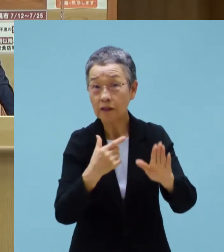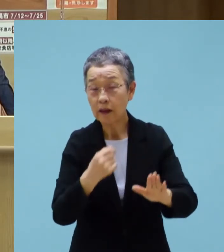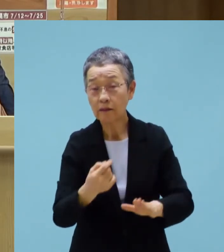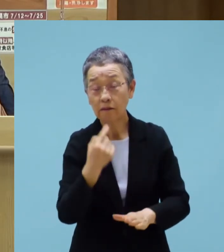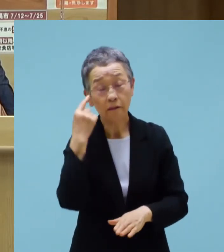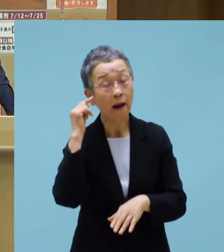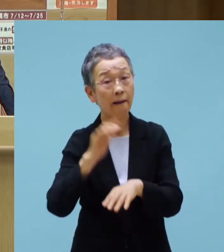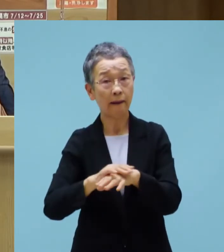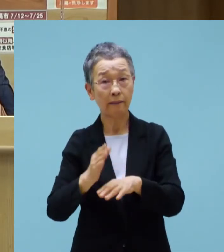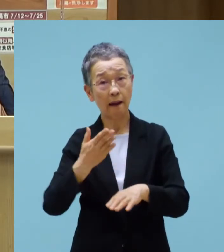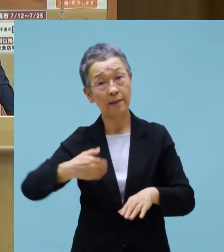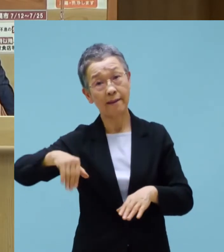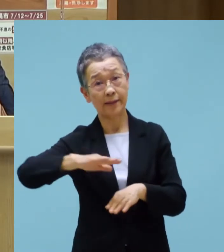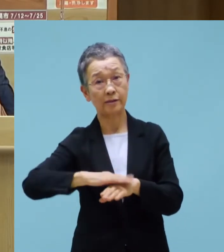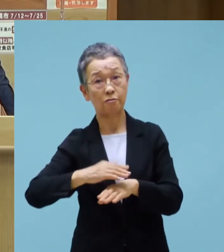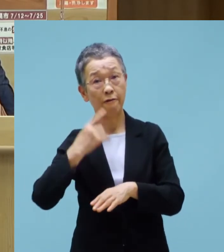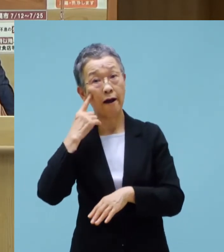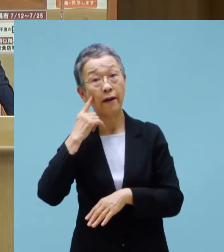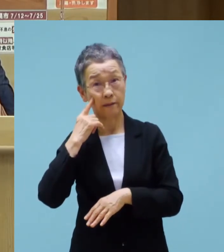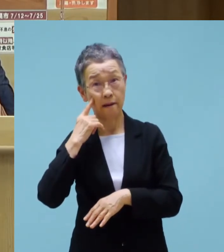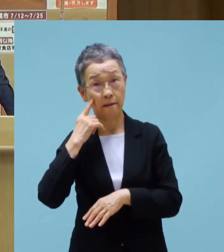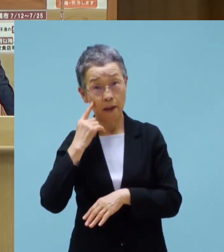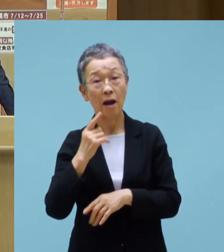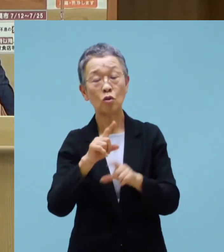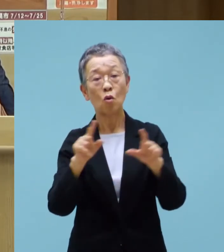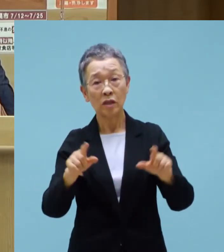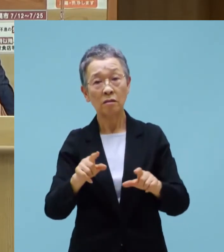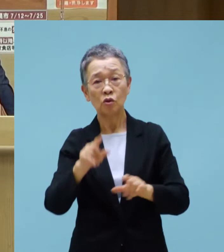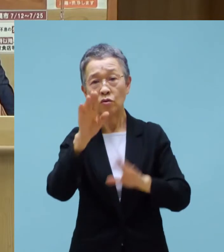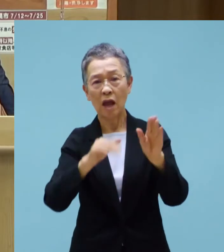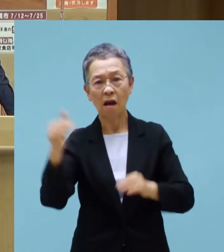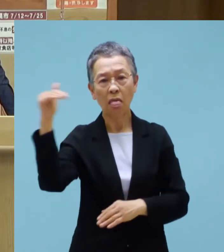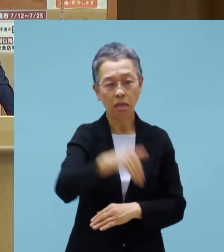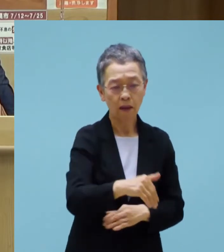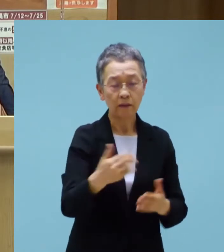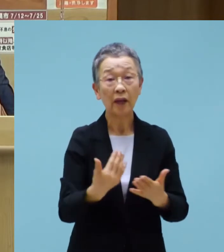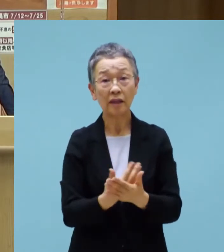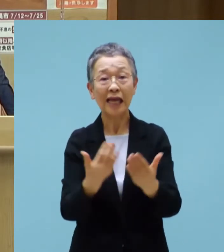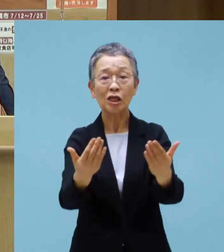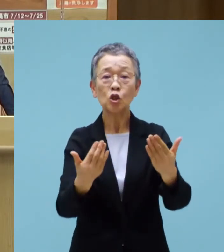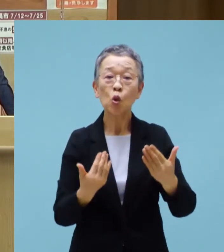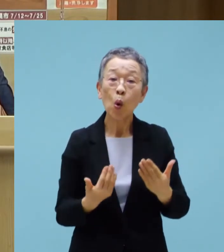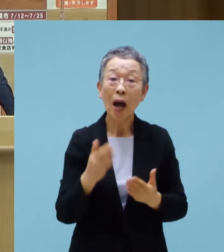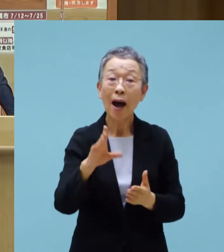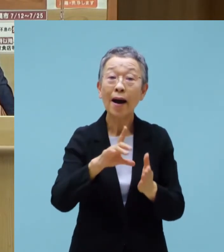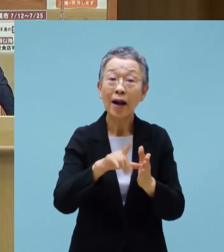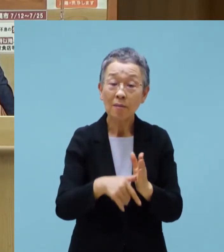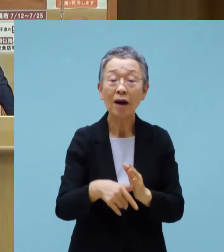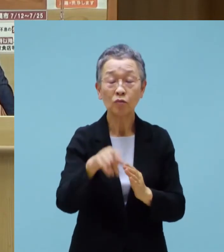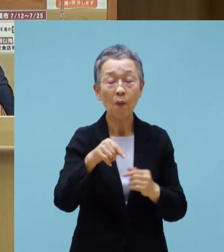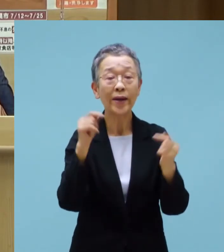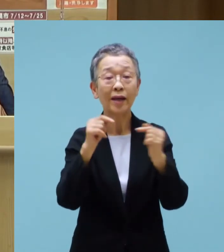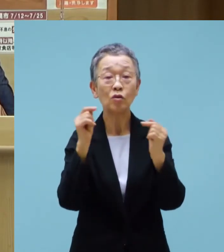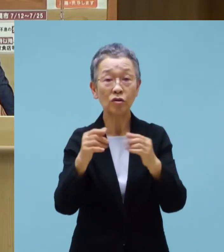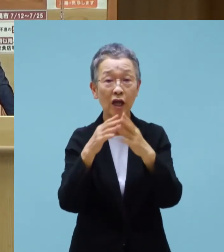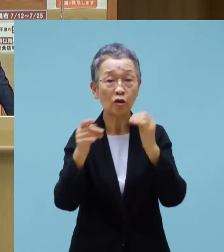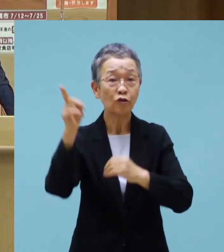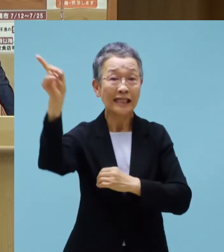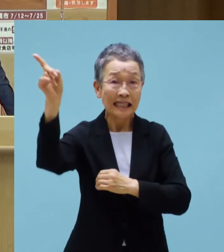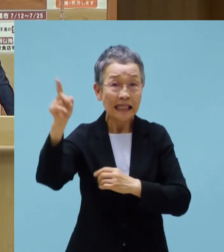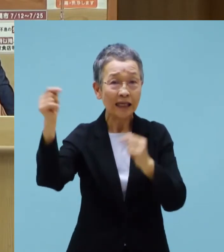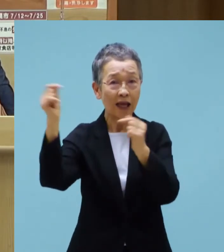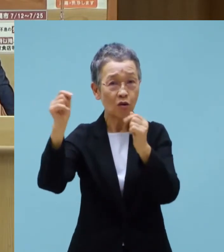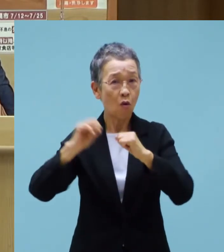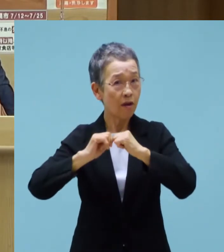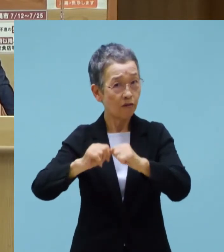当然、状況が悪化してきてその必要性があればですね、そういった検討を国においてされるし、我々として